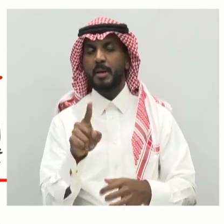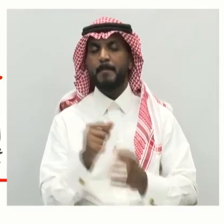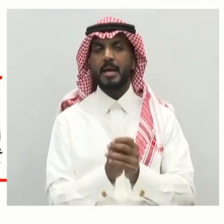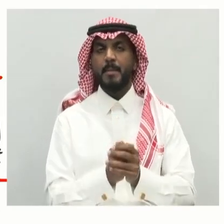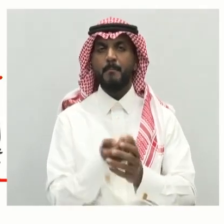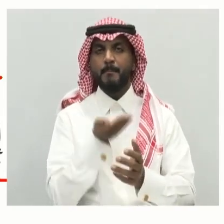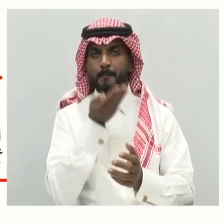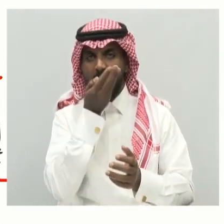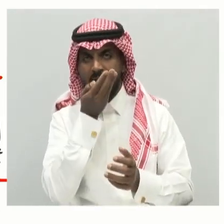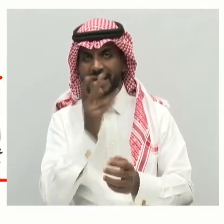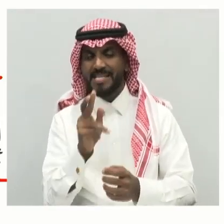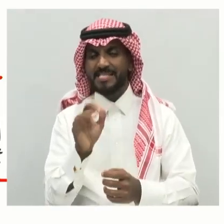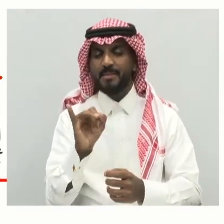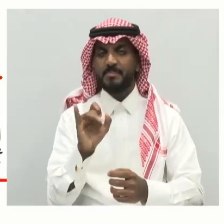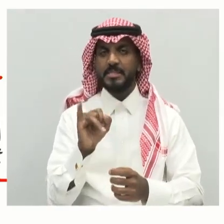ازمزم